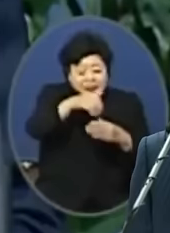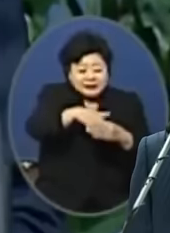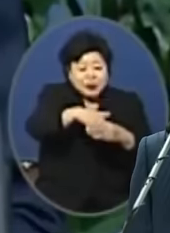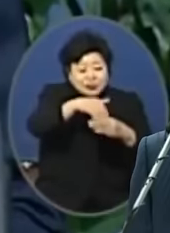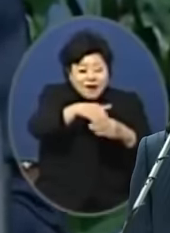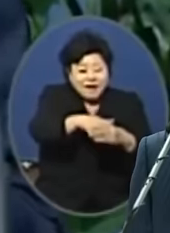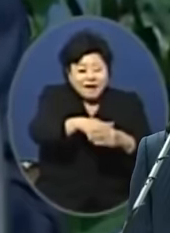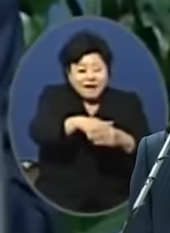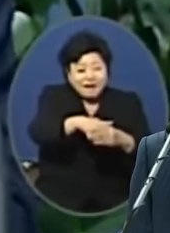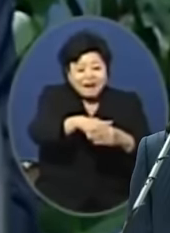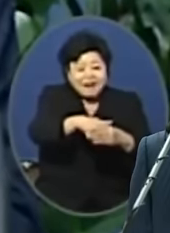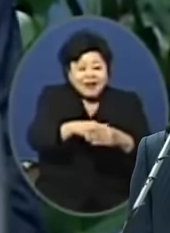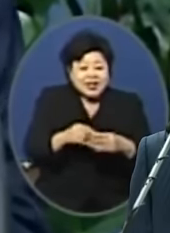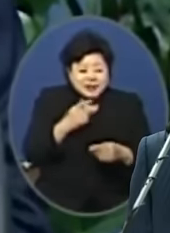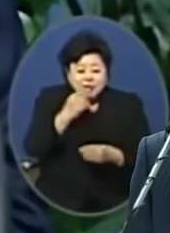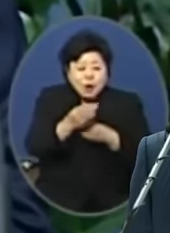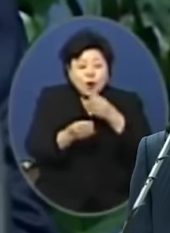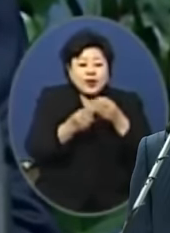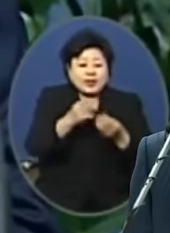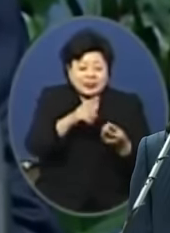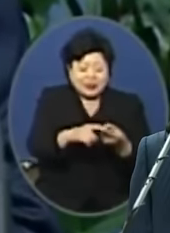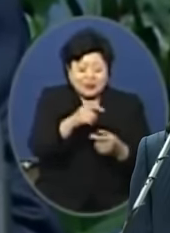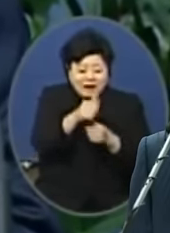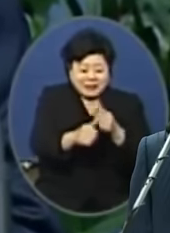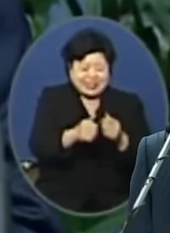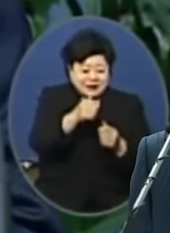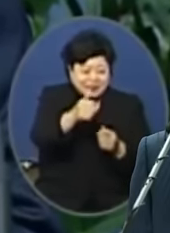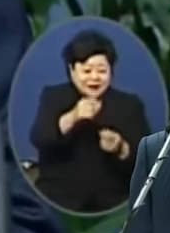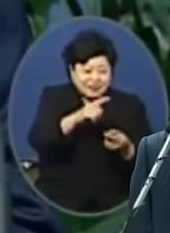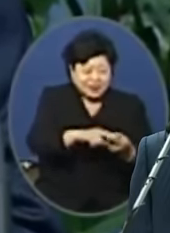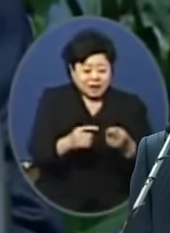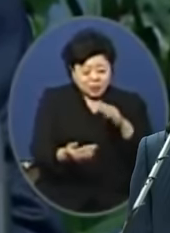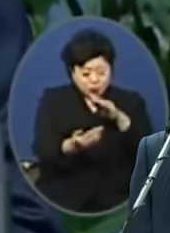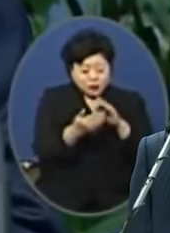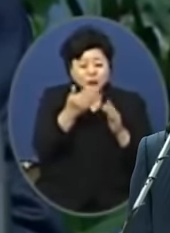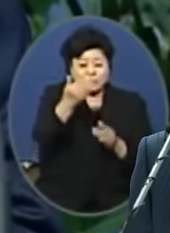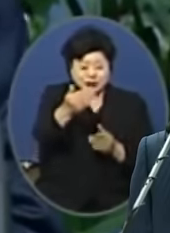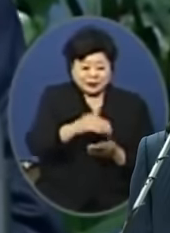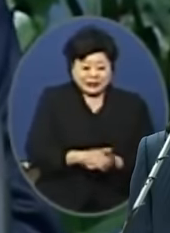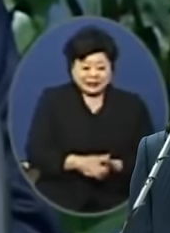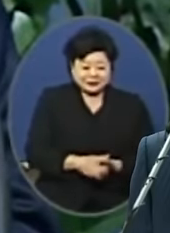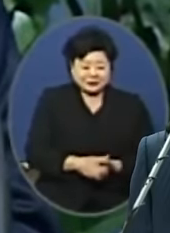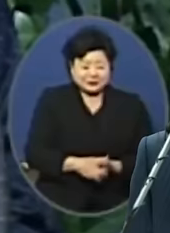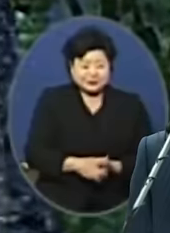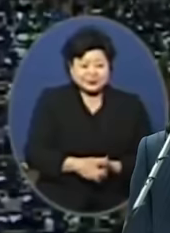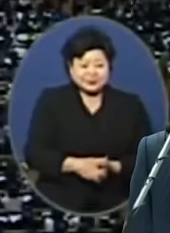심어서 입으로 고백하는가에 따라서 하나님이 그대로 이루어주시는 것입니다.